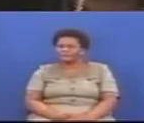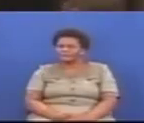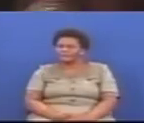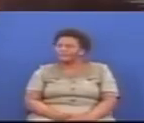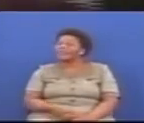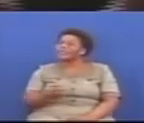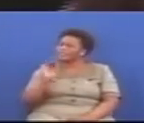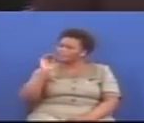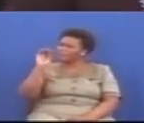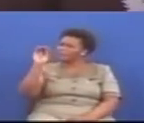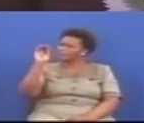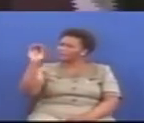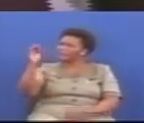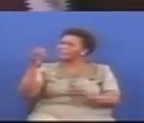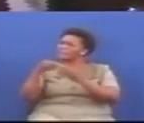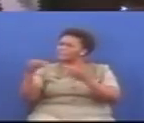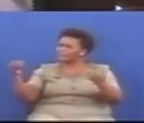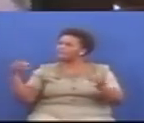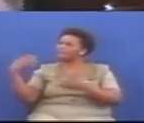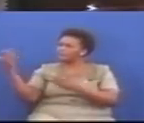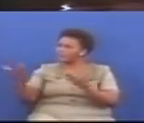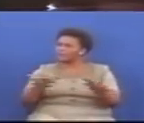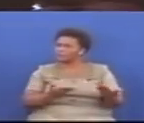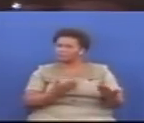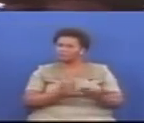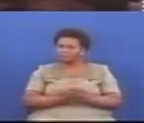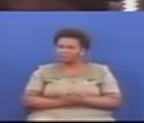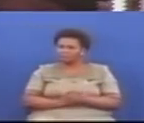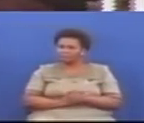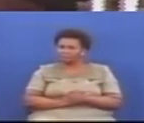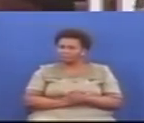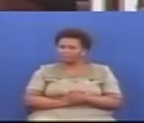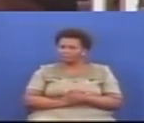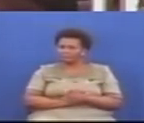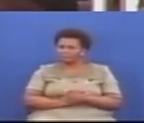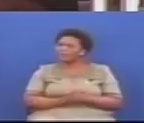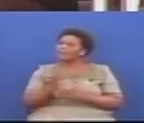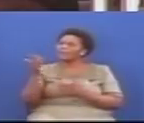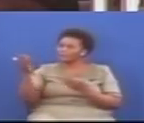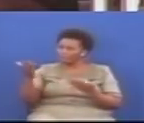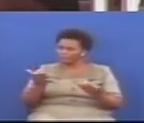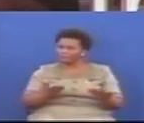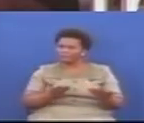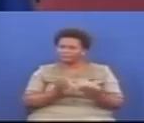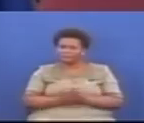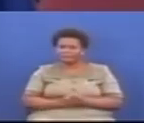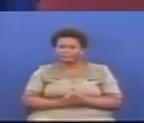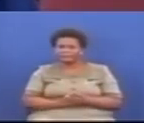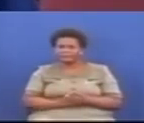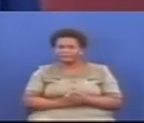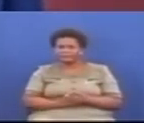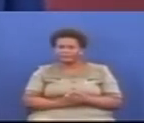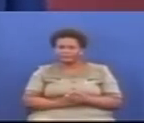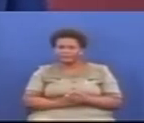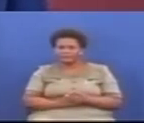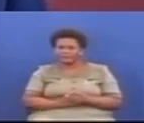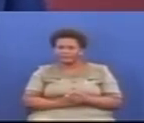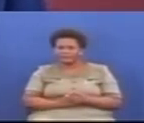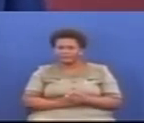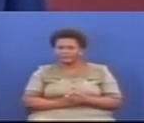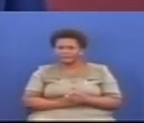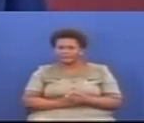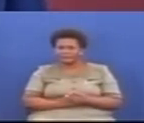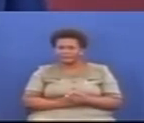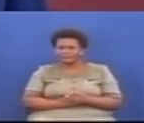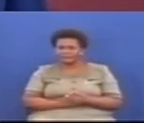mmesafiri kutoka mbali kweli watoto wetu. Karibuni sana hapa bungeni eh. Karibuni sana. Sana sana mheshimiwa waziri kuwaleta vijana.